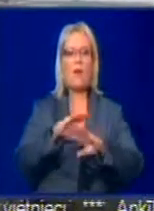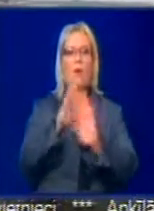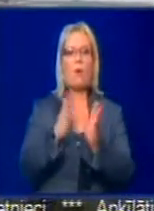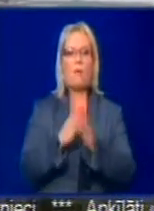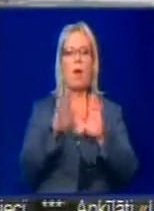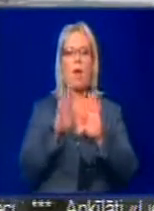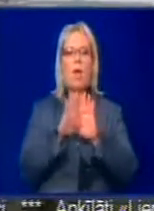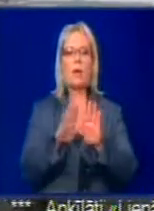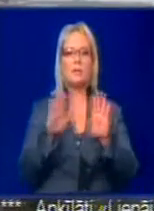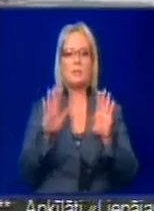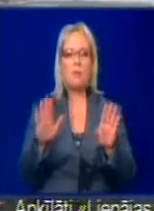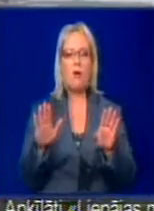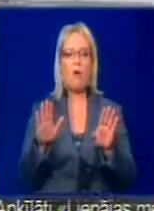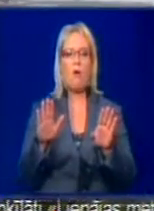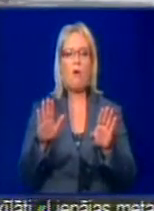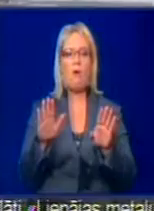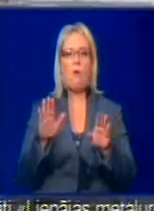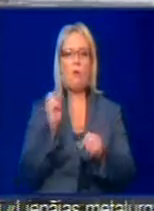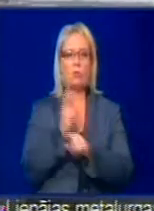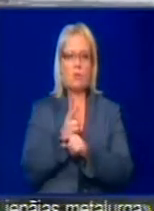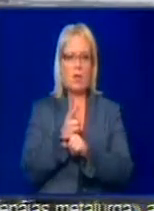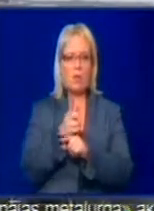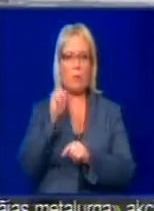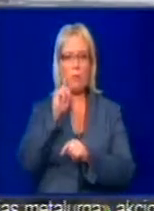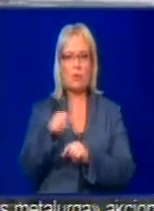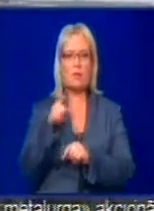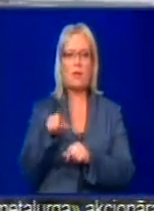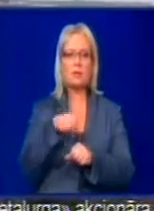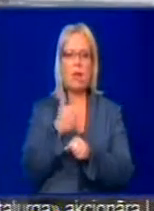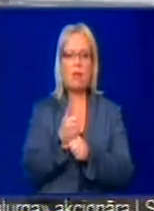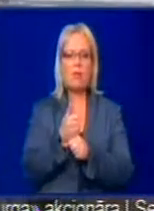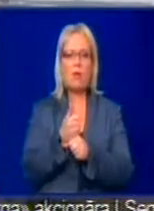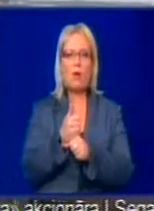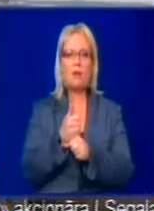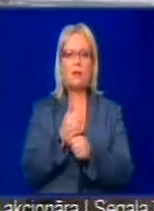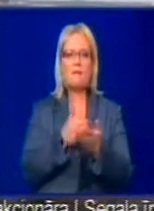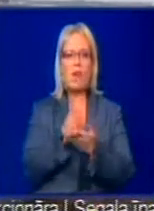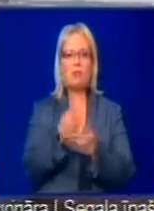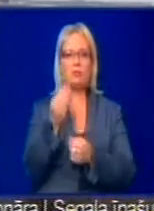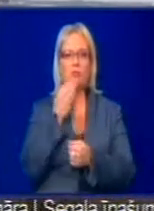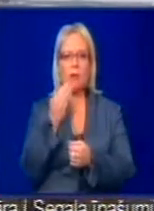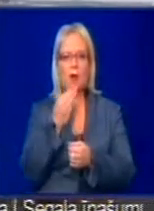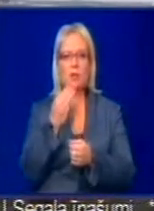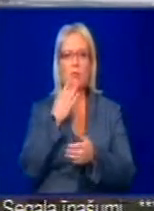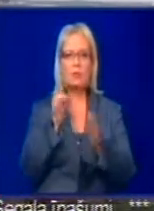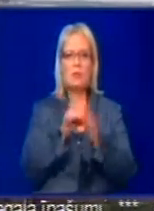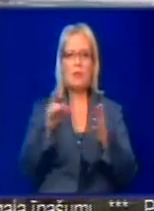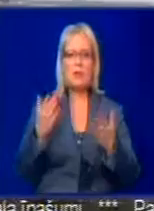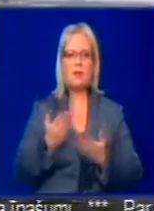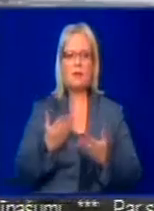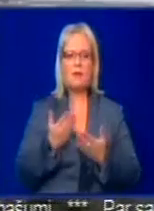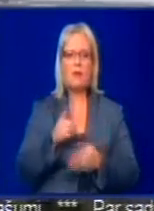Expo šajā gadījumā izstādes uzdevumu, proti, kas galvenokārt ir vērsts uz pārtiku, uz enerģiju dzīvēju,